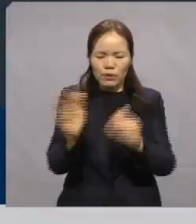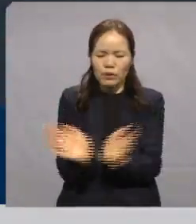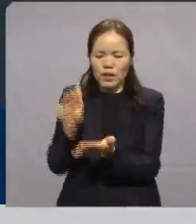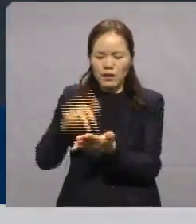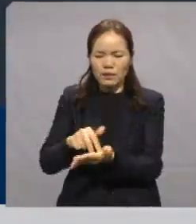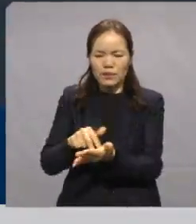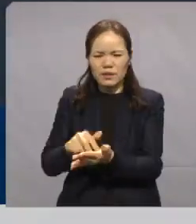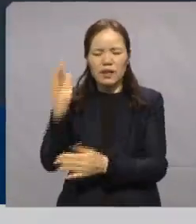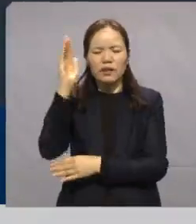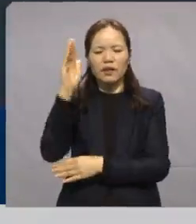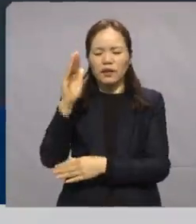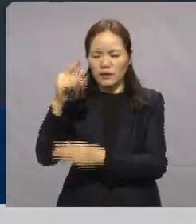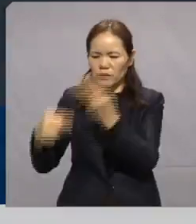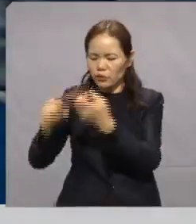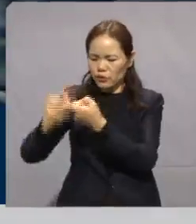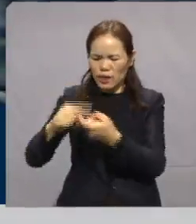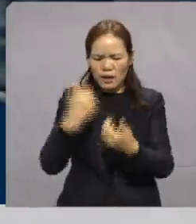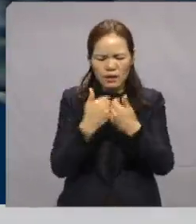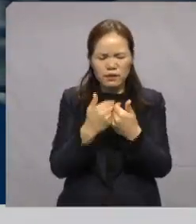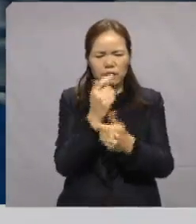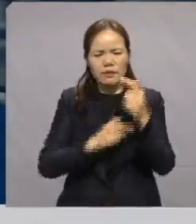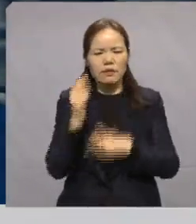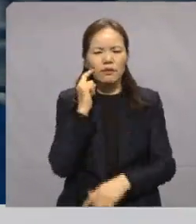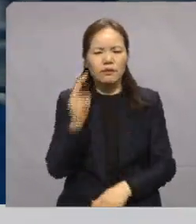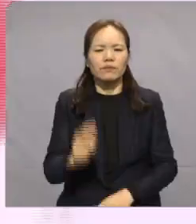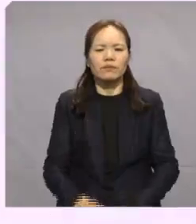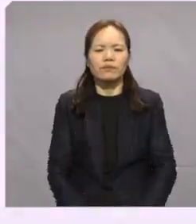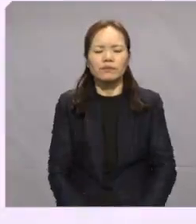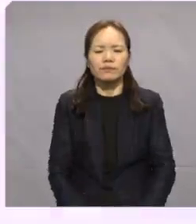있는 친윤계와 갈등이 커지고 있습니다. 황다연 기자입니다.